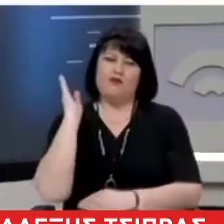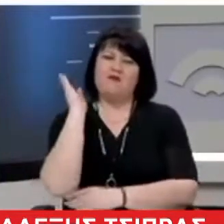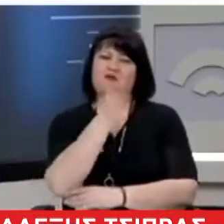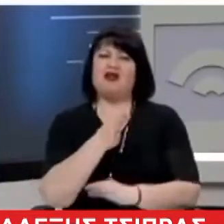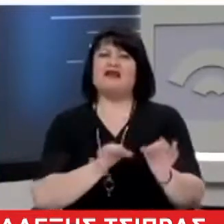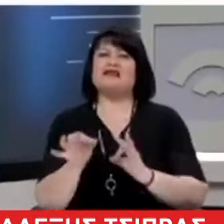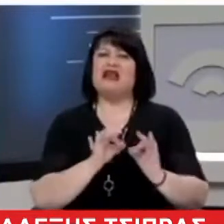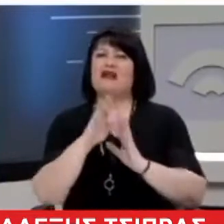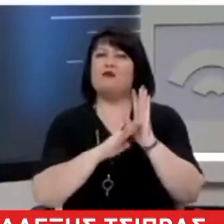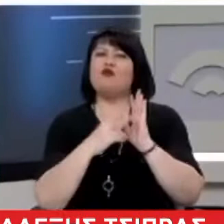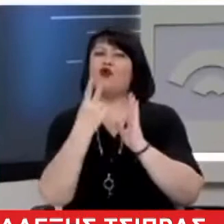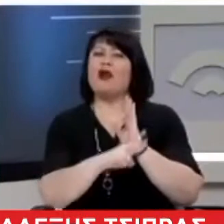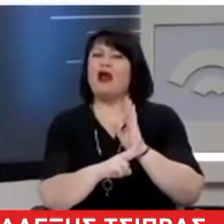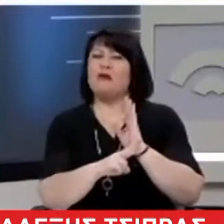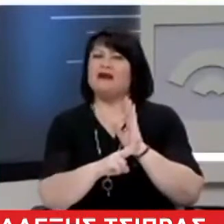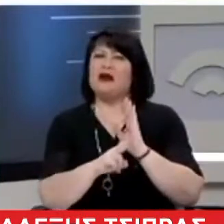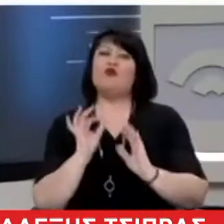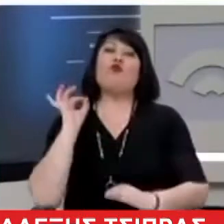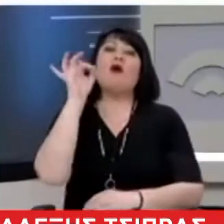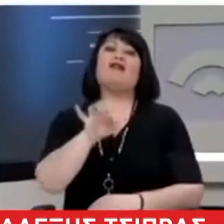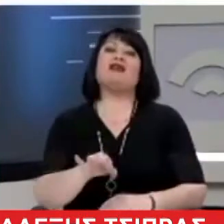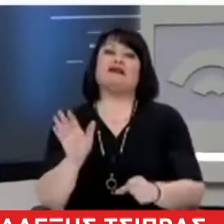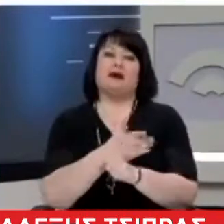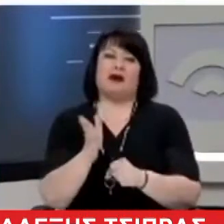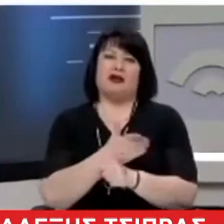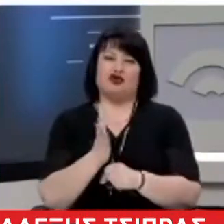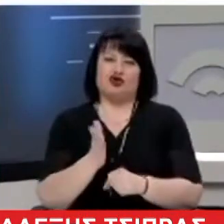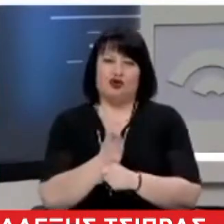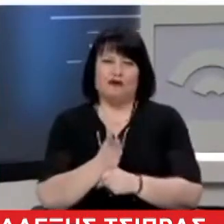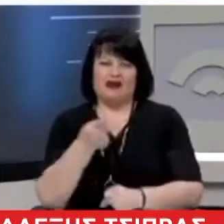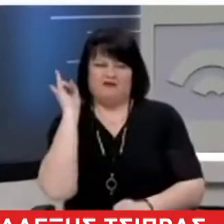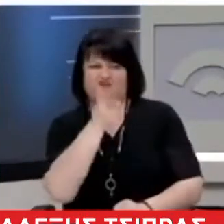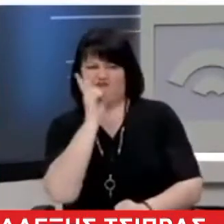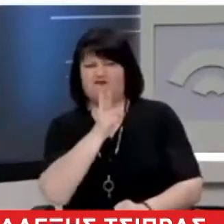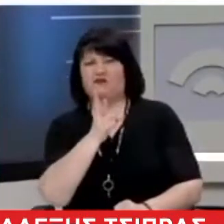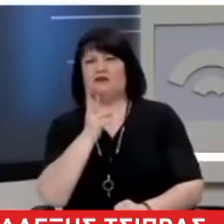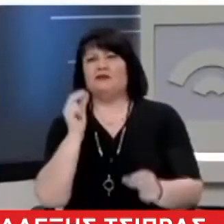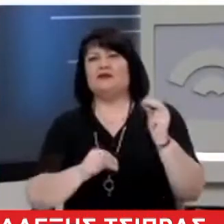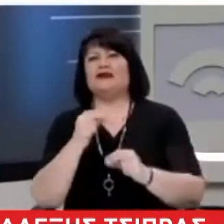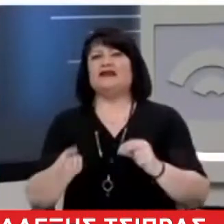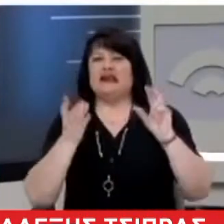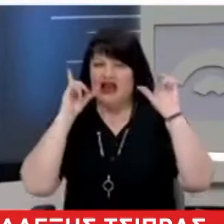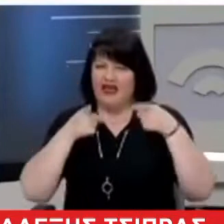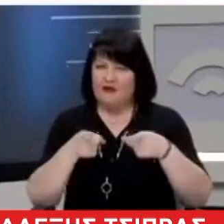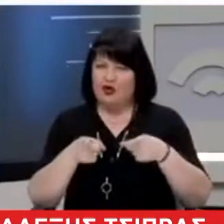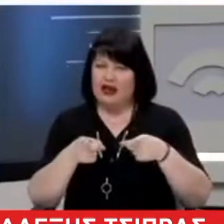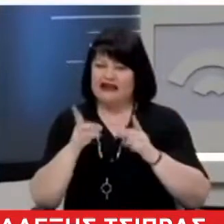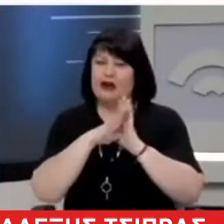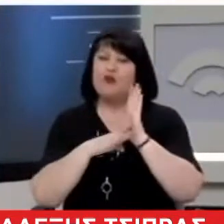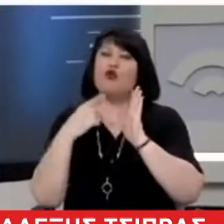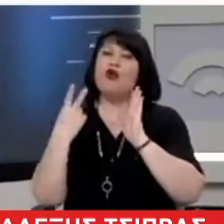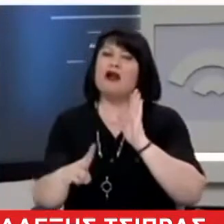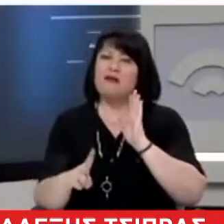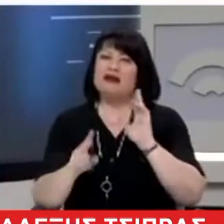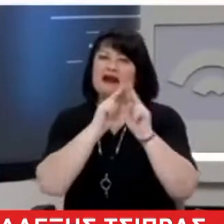στα σχέδια και στα προγράμματα εκείνα που μας οδήγησαν στην καταστροφή, ψήφο μομφής και καταδίκης στη Νέα Δημοκρατία με το πρόγραμμα